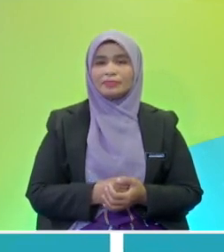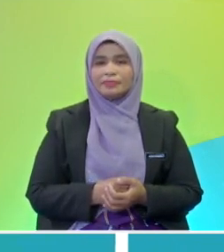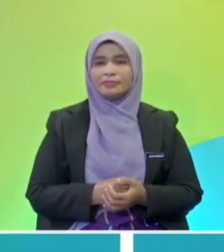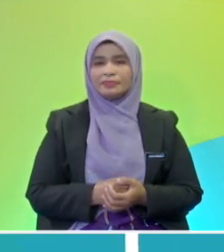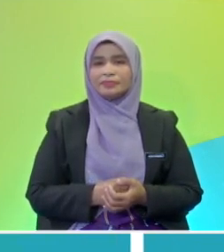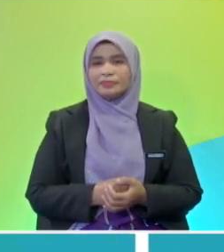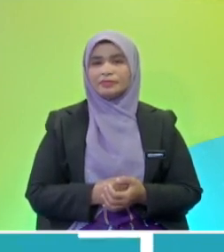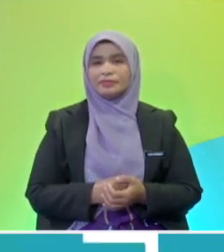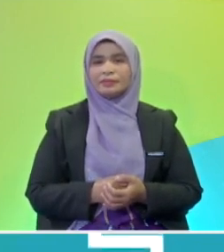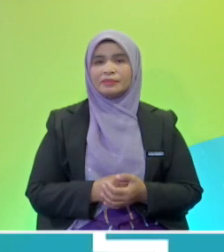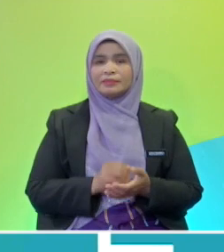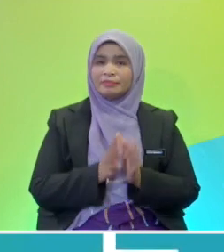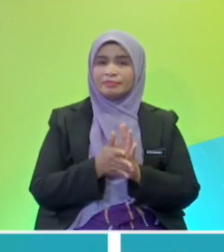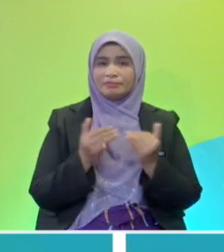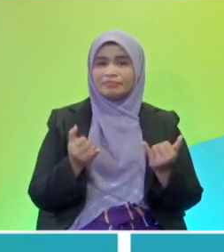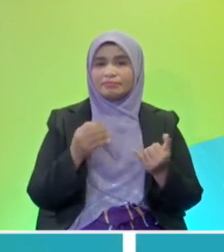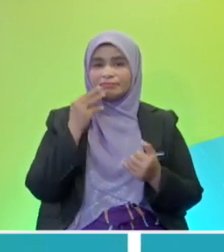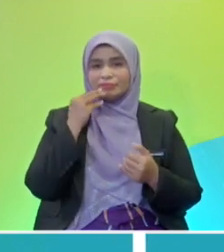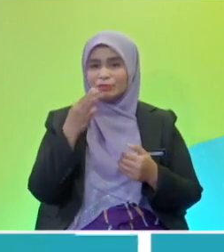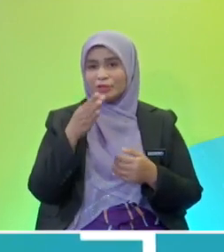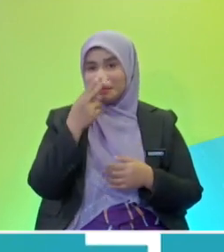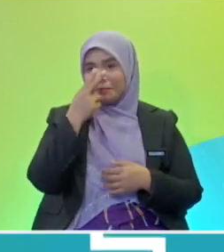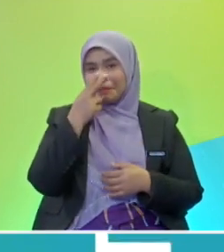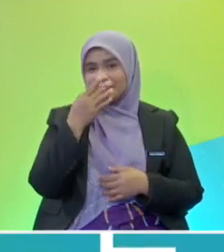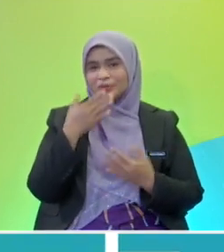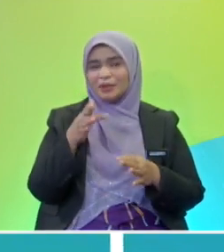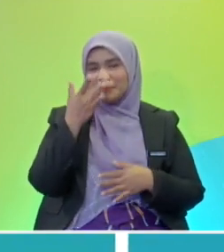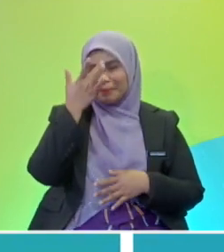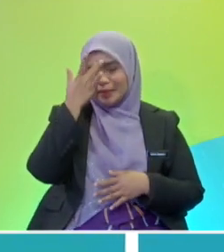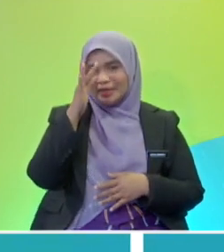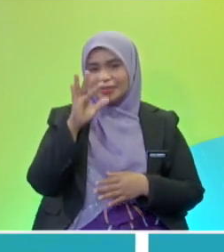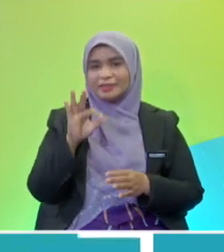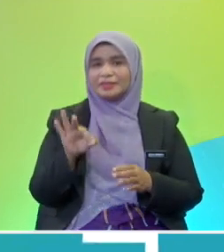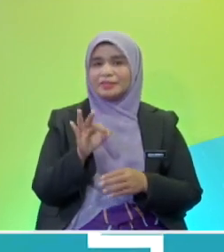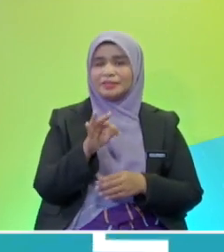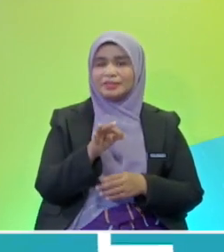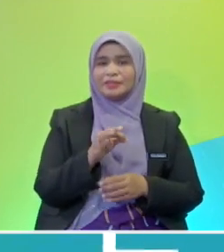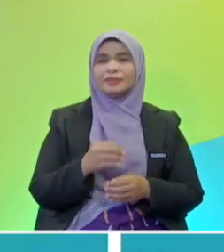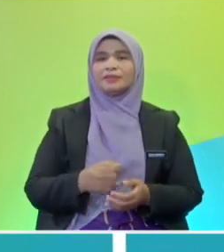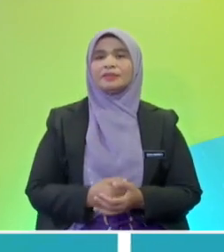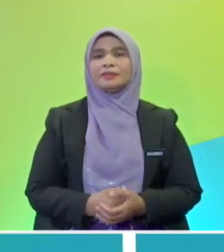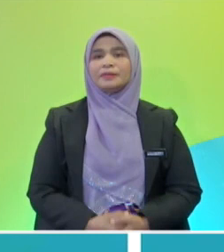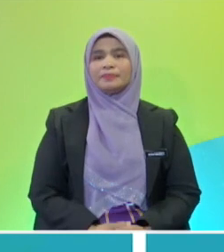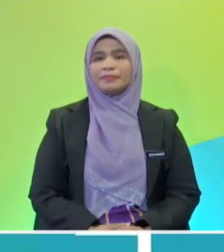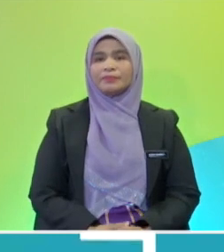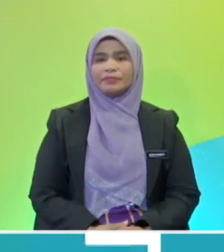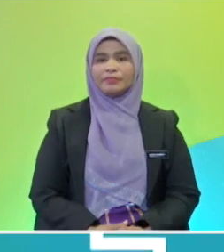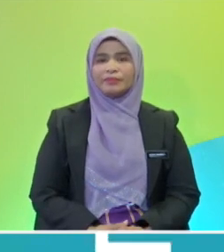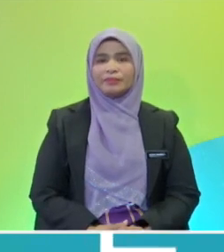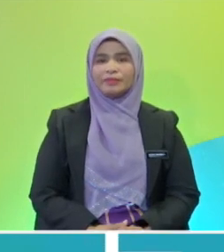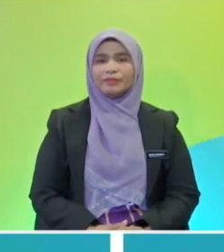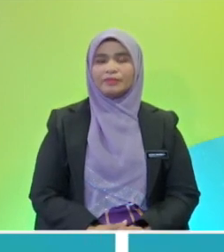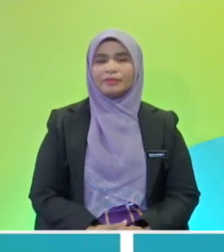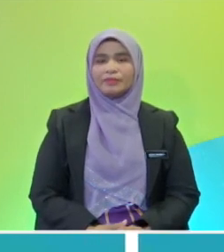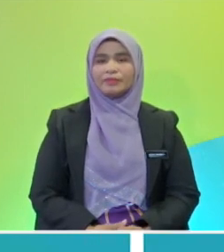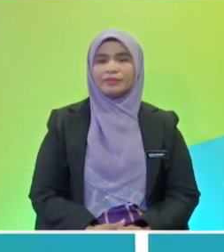atas okey naik semula ke atas tarik ha dah dari sini balik semula ke belakang betul Cikgu betul betul dia